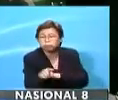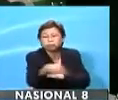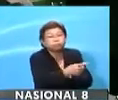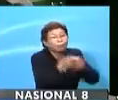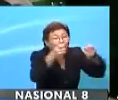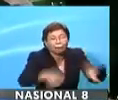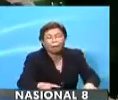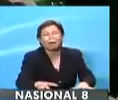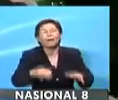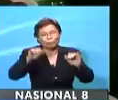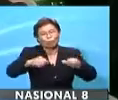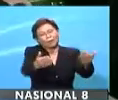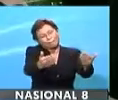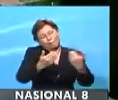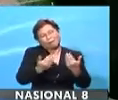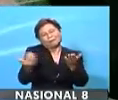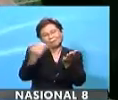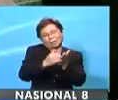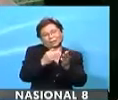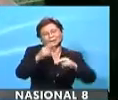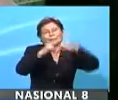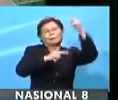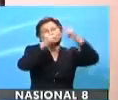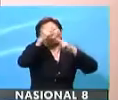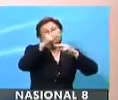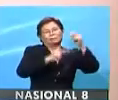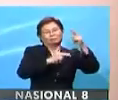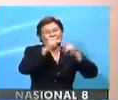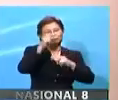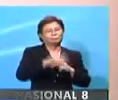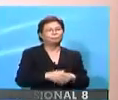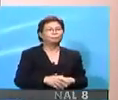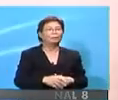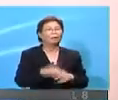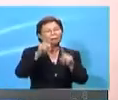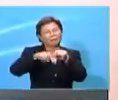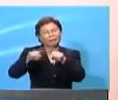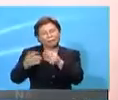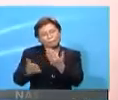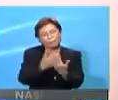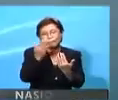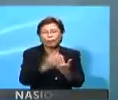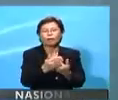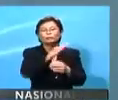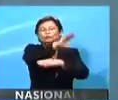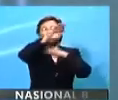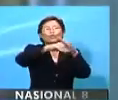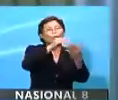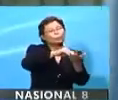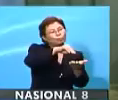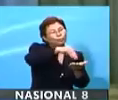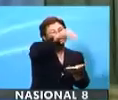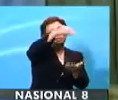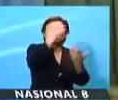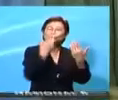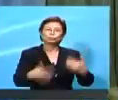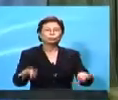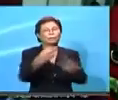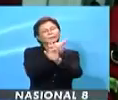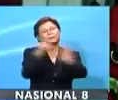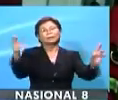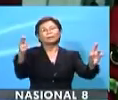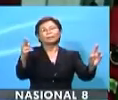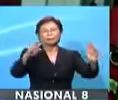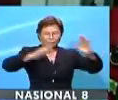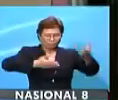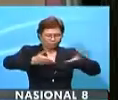ke bangunan Abras Al-Jadariah ini. Pelbagai kemudahan di semua maktab kini sudah siap sedia sepenuhnya